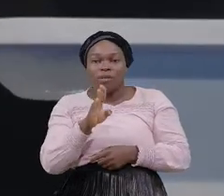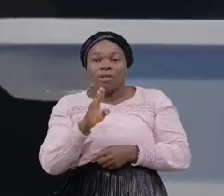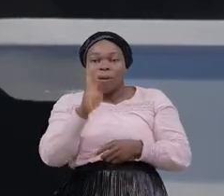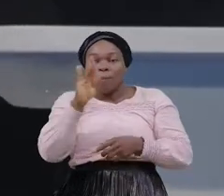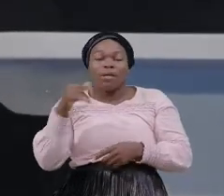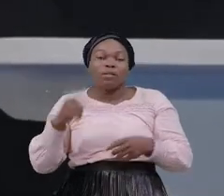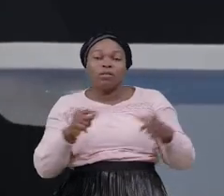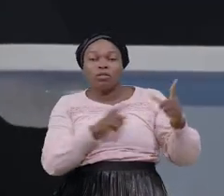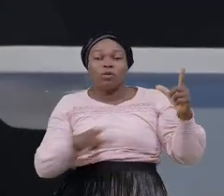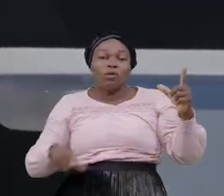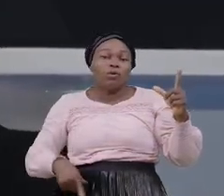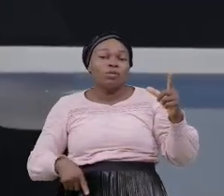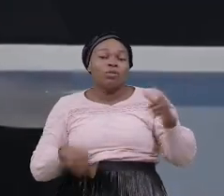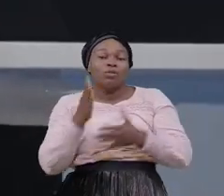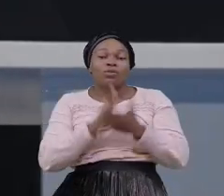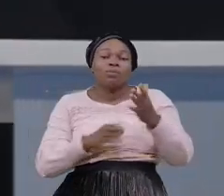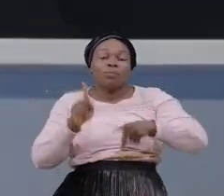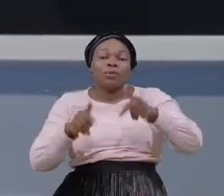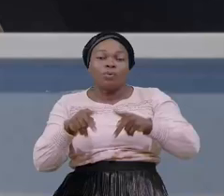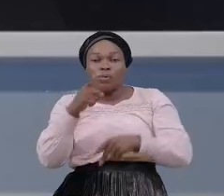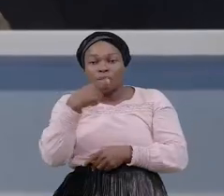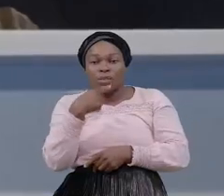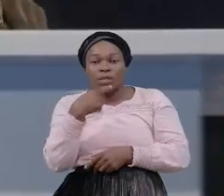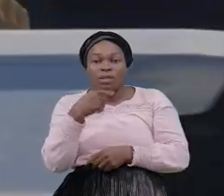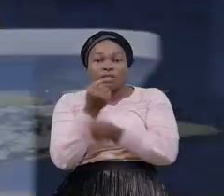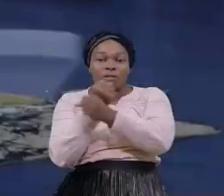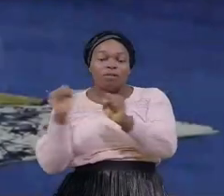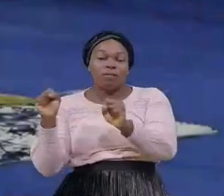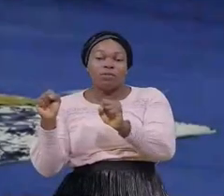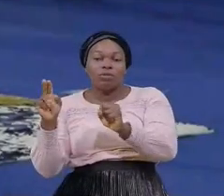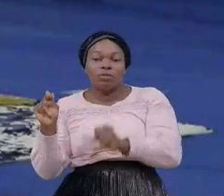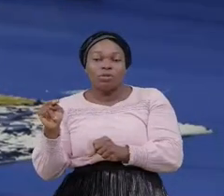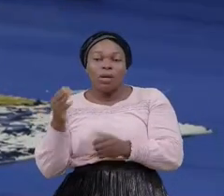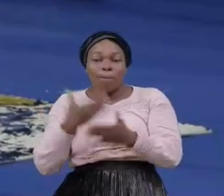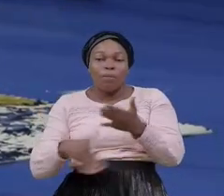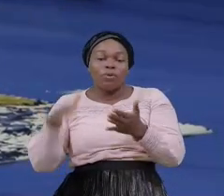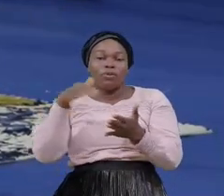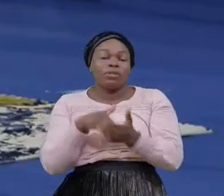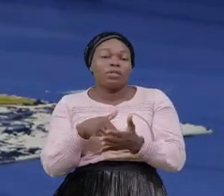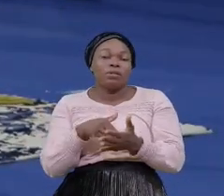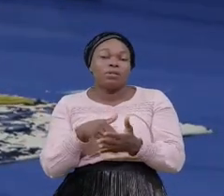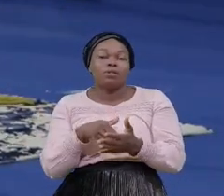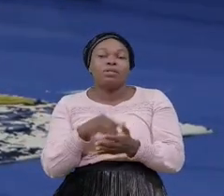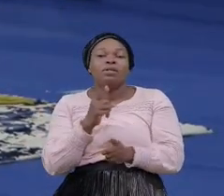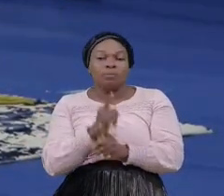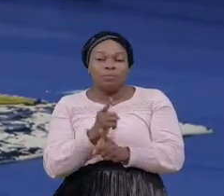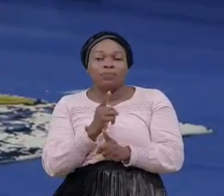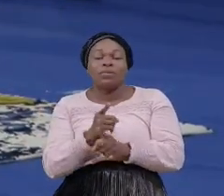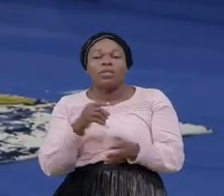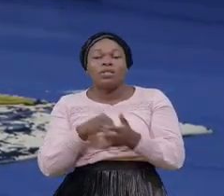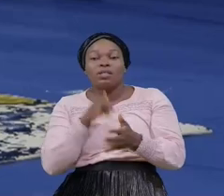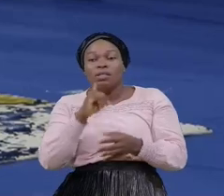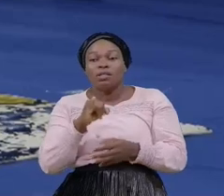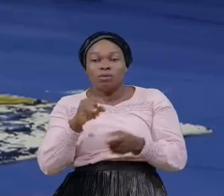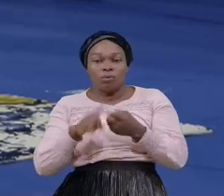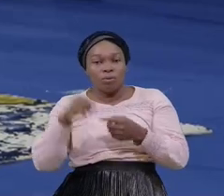c'était pas le Seigneur. Voyez, certains disent que le salut, être né de nouveau, que je comprends, c'est pour